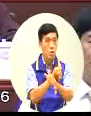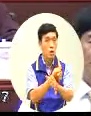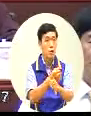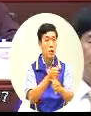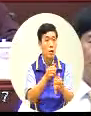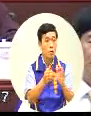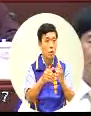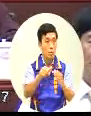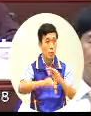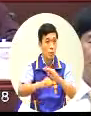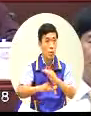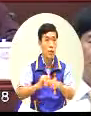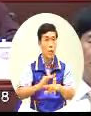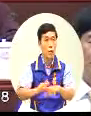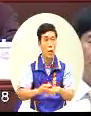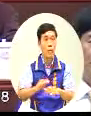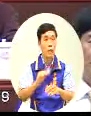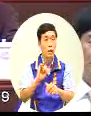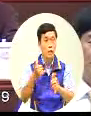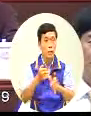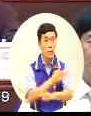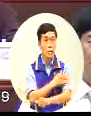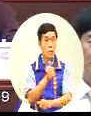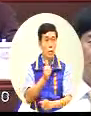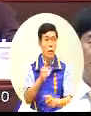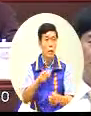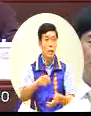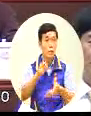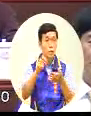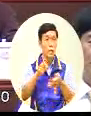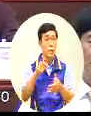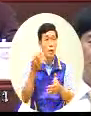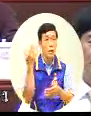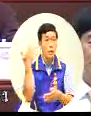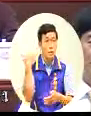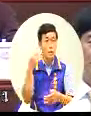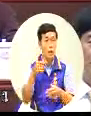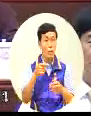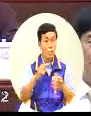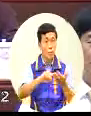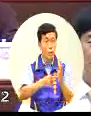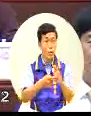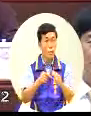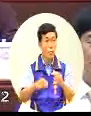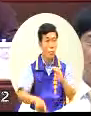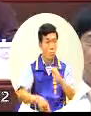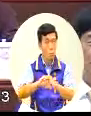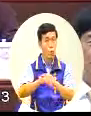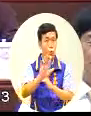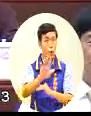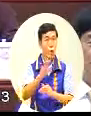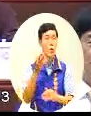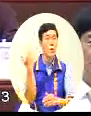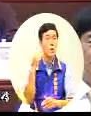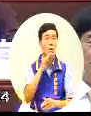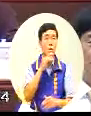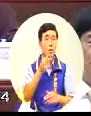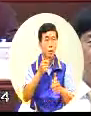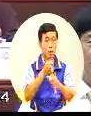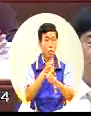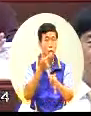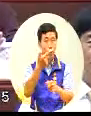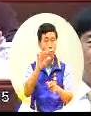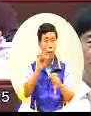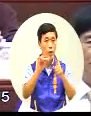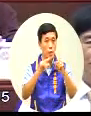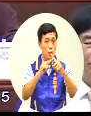员所关心的，过去所谓有不良记录了，这部分我们可以放宽，那是以前那600多个的考试的时候，将来办